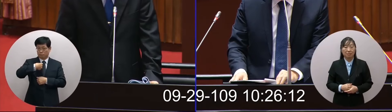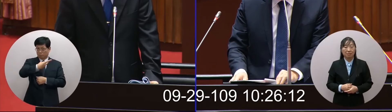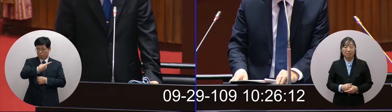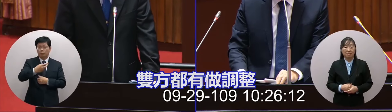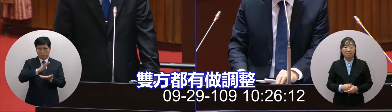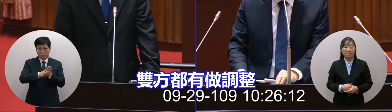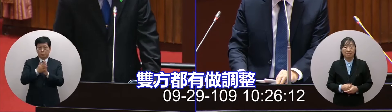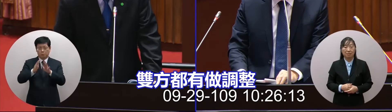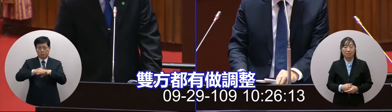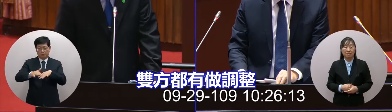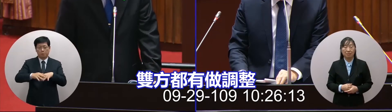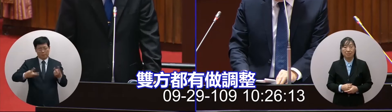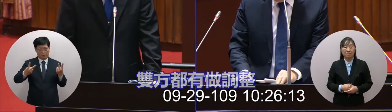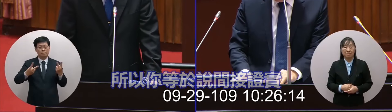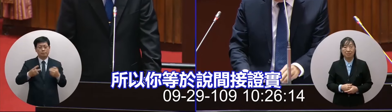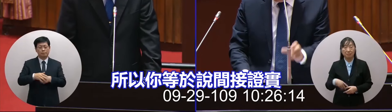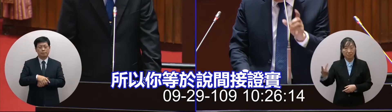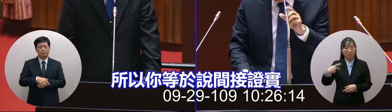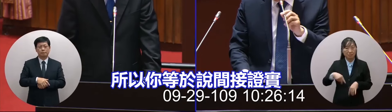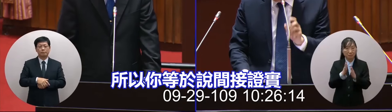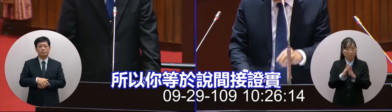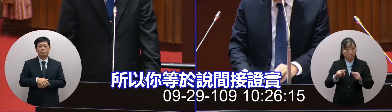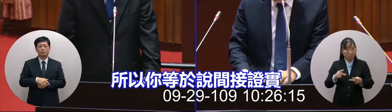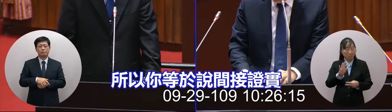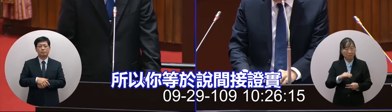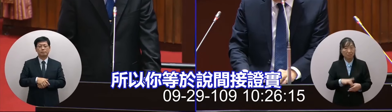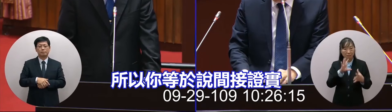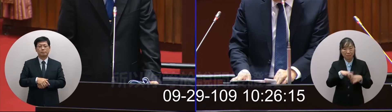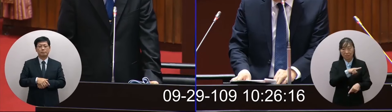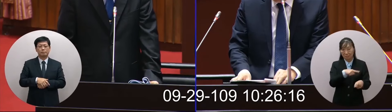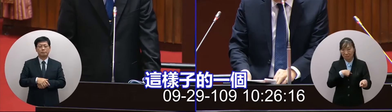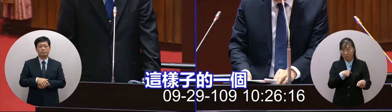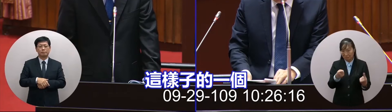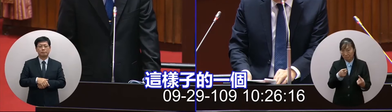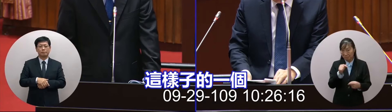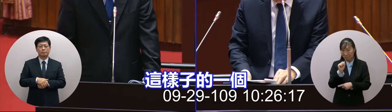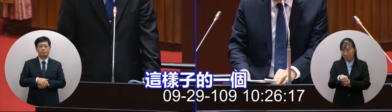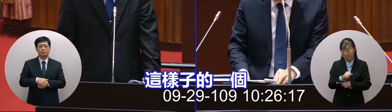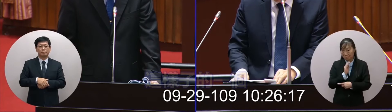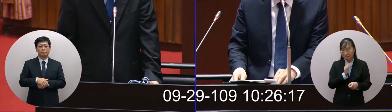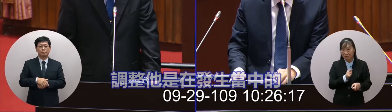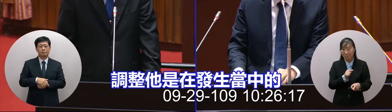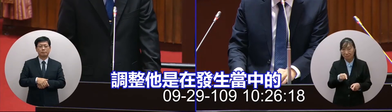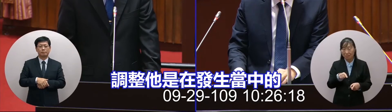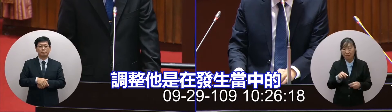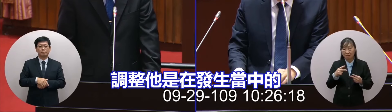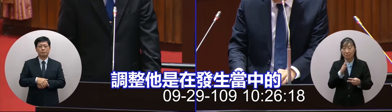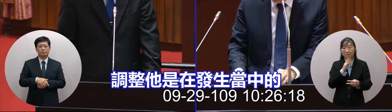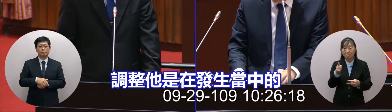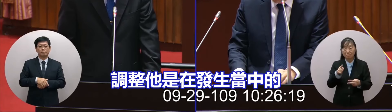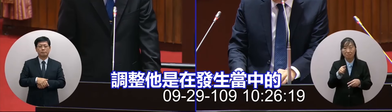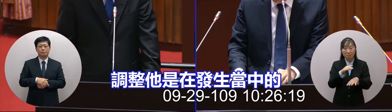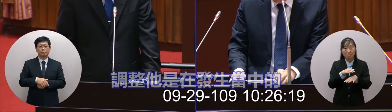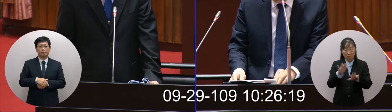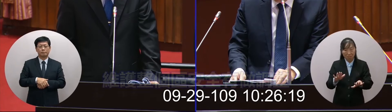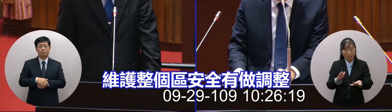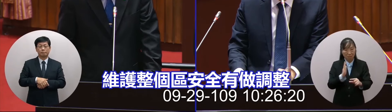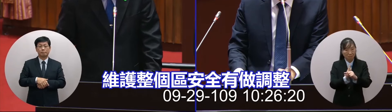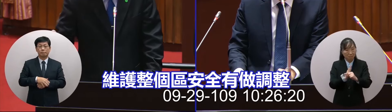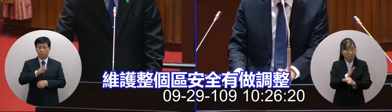整。 双方都有做调整，所以你等于说间接证实这样子的一个调整，它是在发生当中